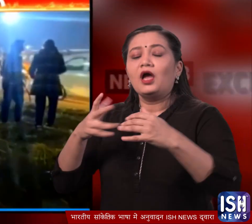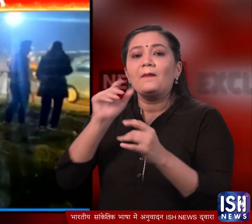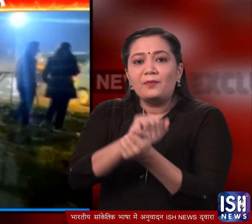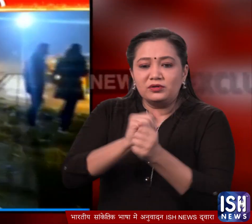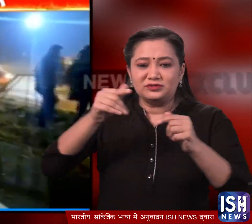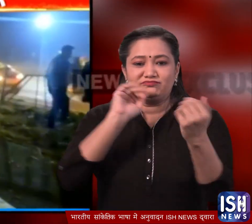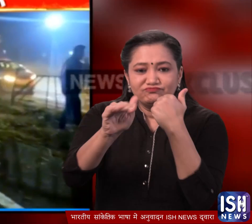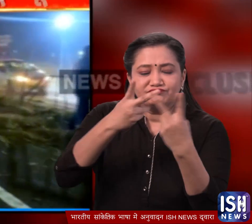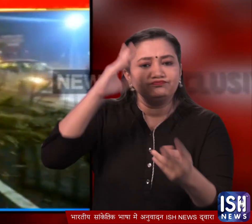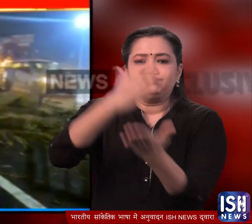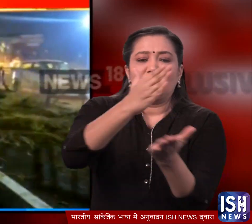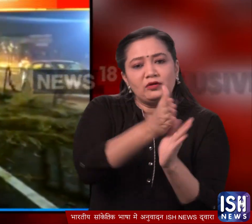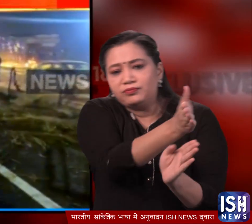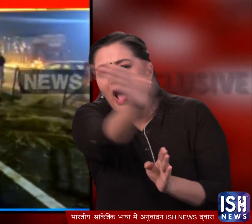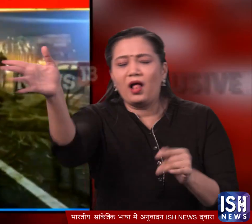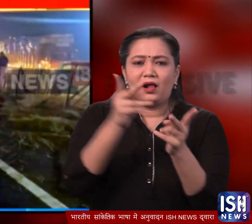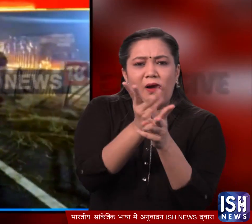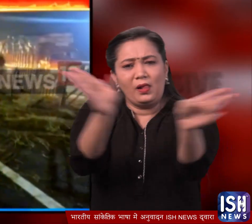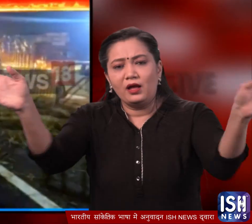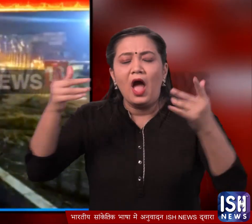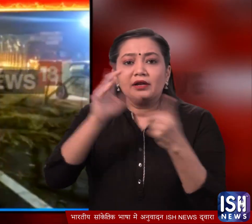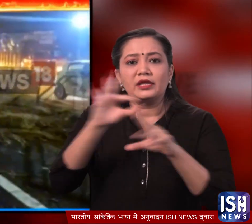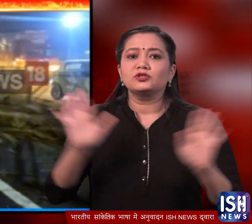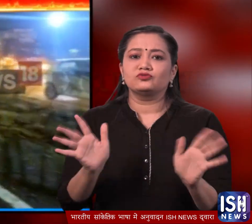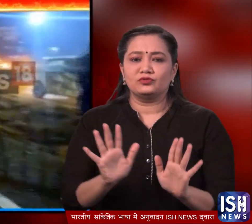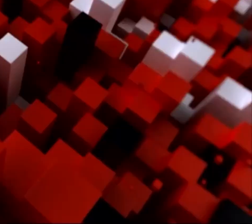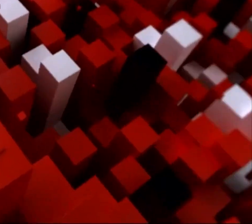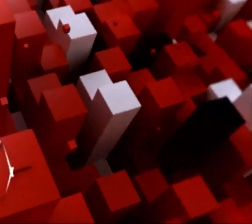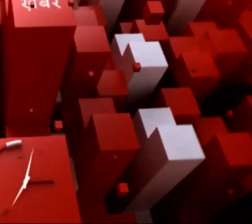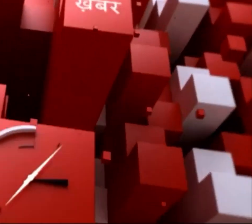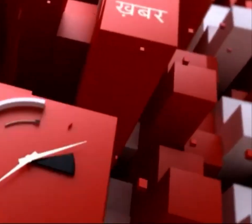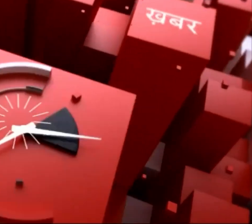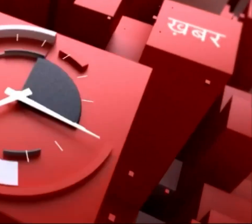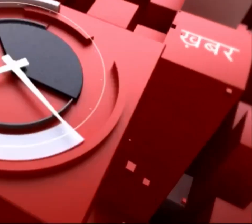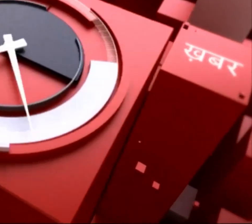इसके साथ ही पुलिस ने बाकी गाड़ियों का रूट डाइवर्ट कर दिया ताकि कोई बड़ा हादसा न हो।